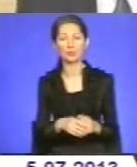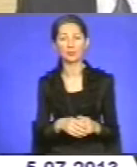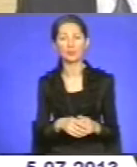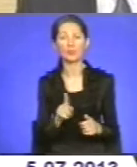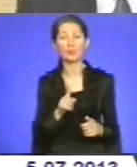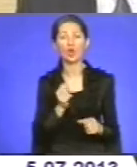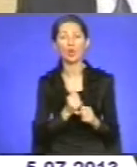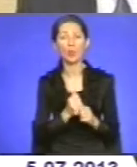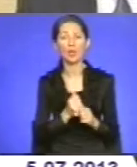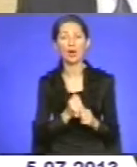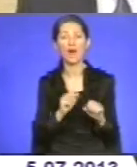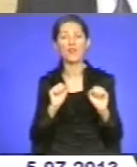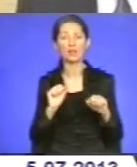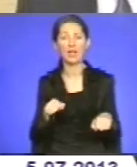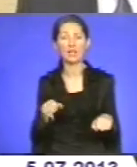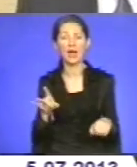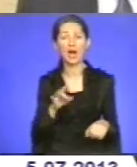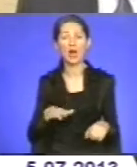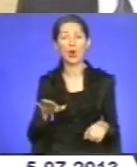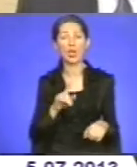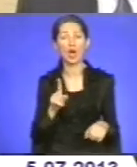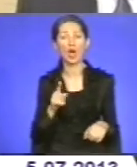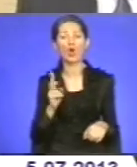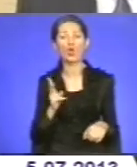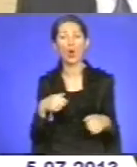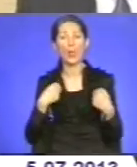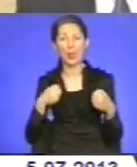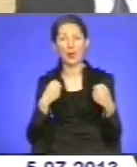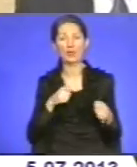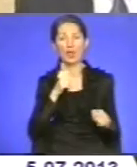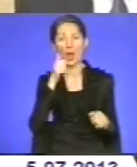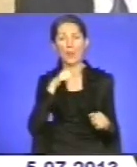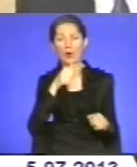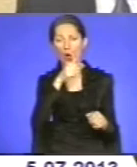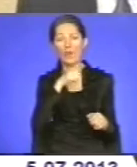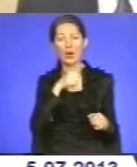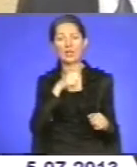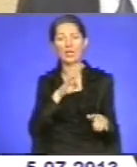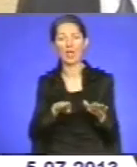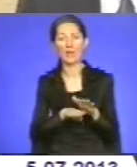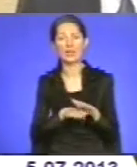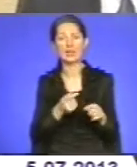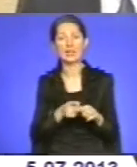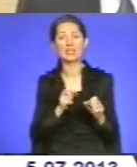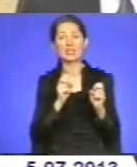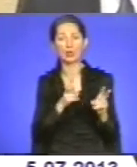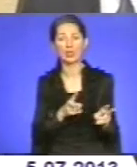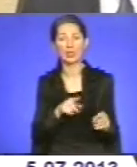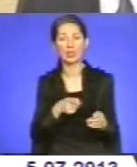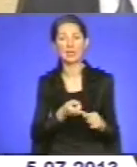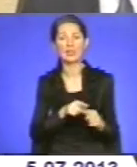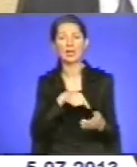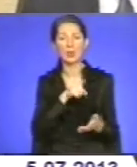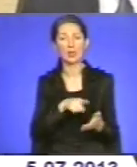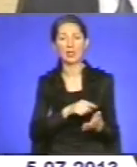що робила влада регіону, хто намагався приховати цей злочин. Ці питання не